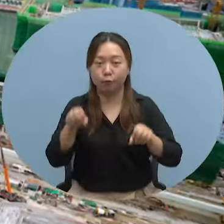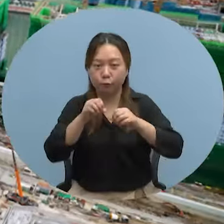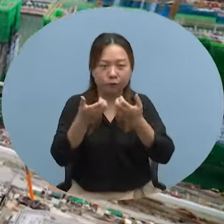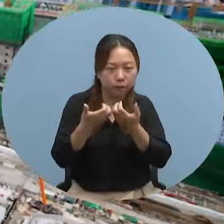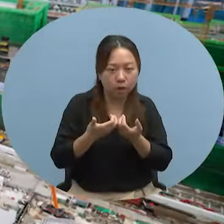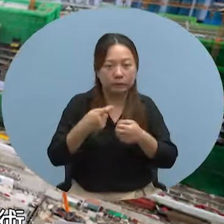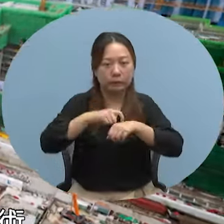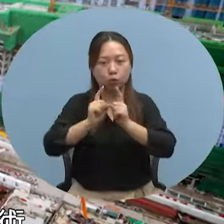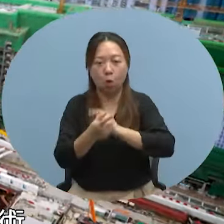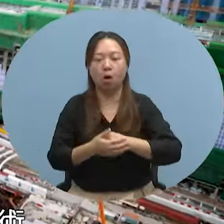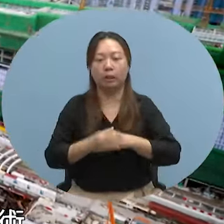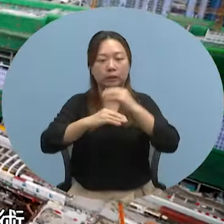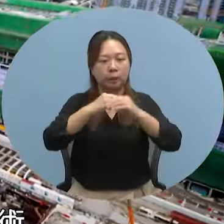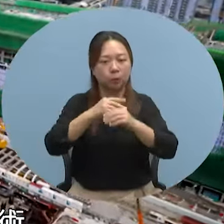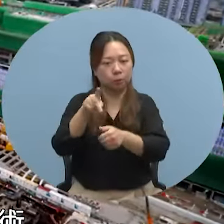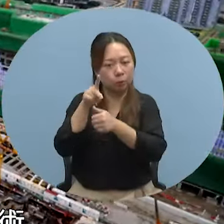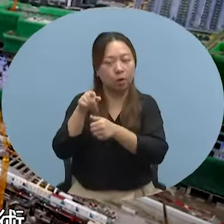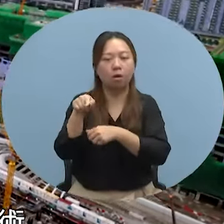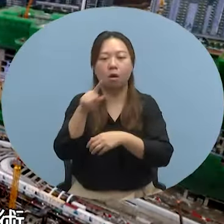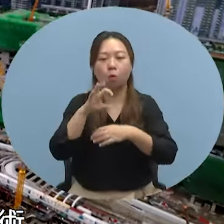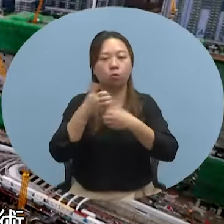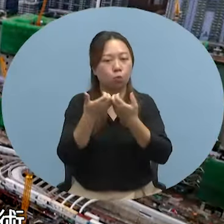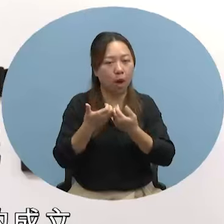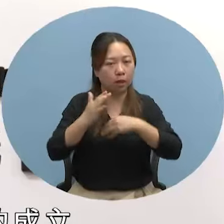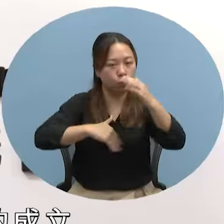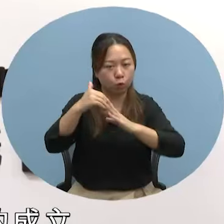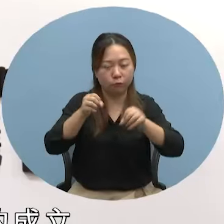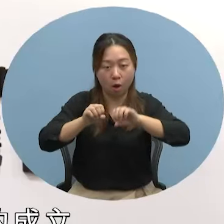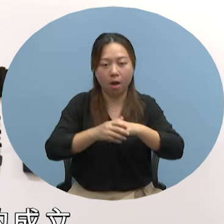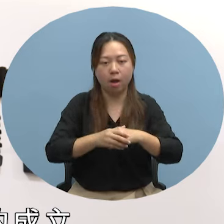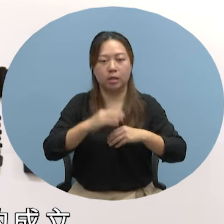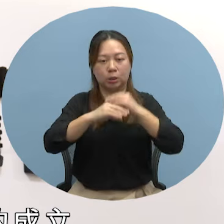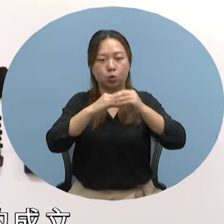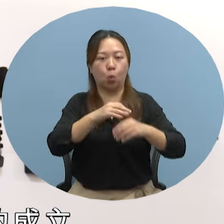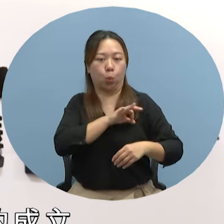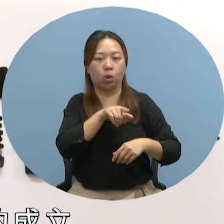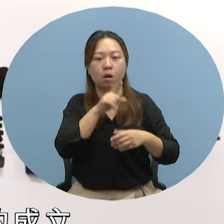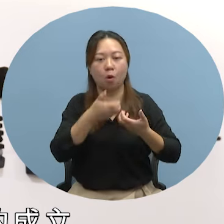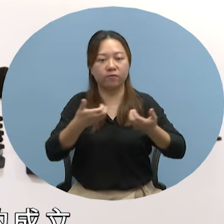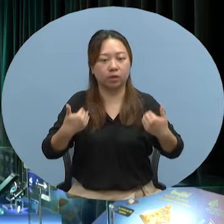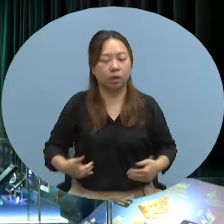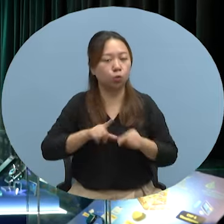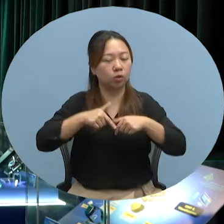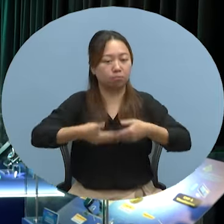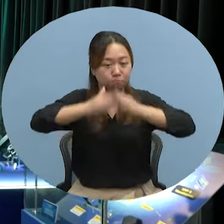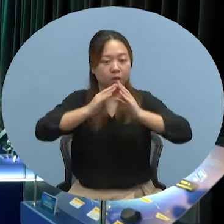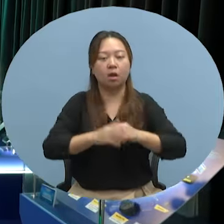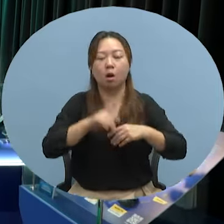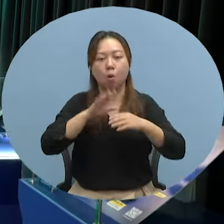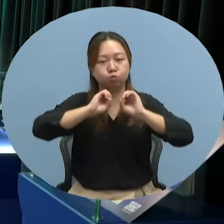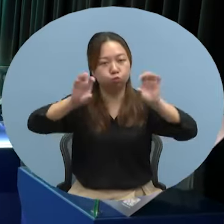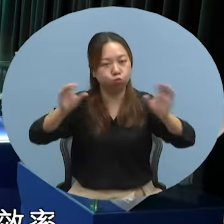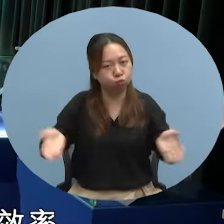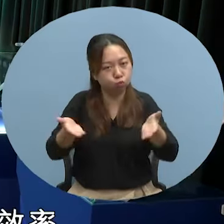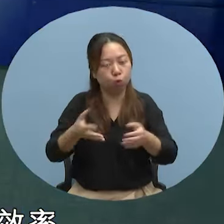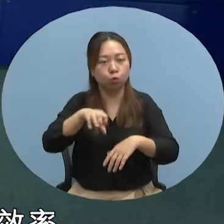在数码化时代，建造业积极采用数码技术。建造业议会数码分身中心的成立，推广数码技术应